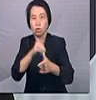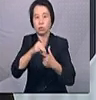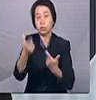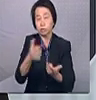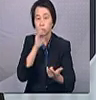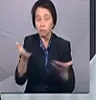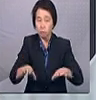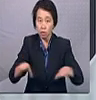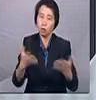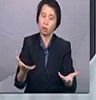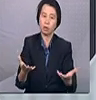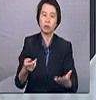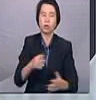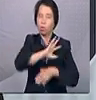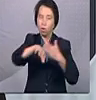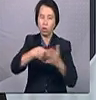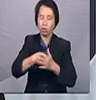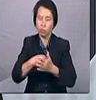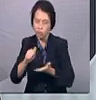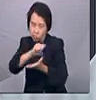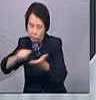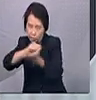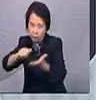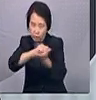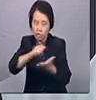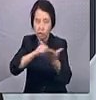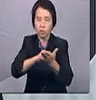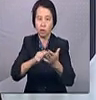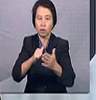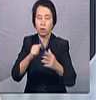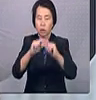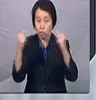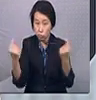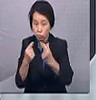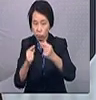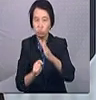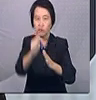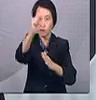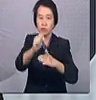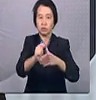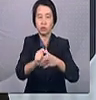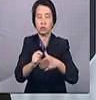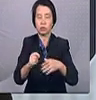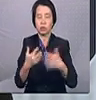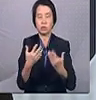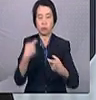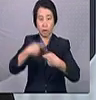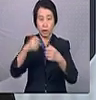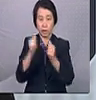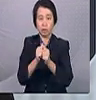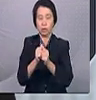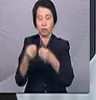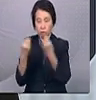kita menjalankan semua mass screening, kita screening kat high risk group yang berkaitan dengan index case itu.